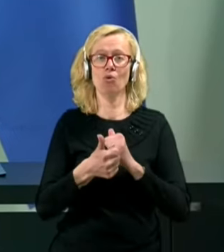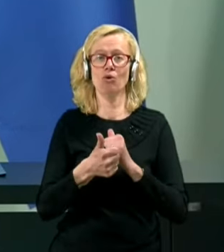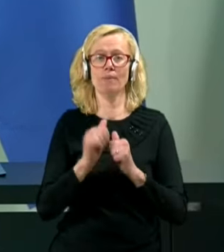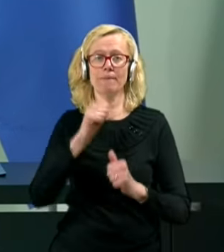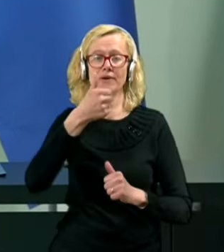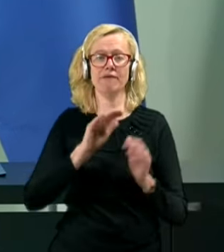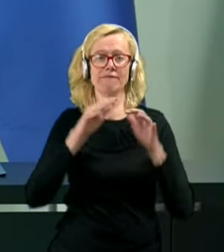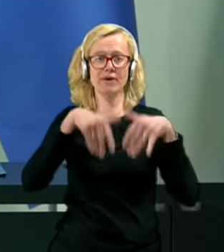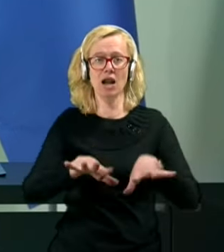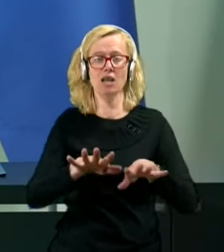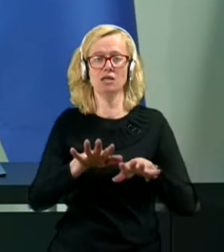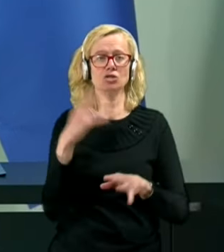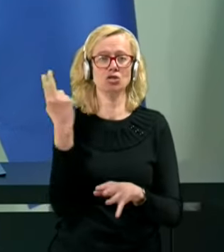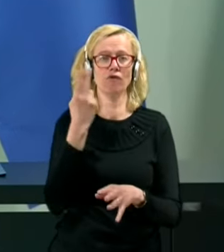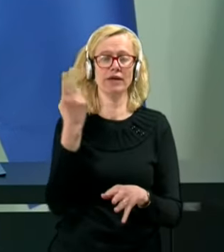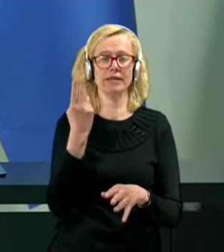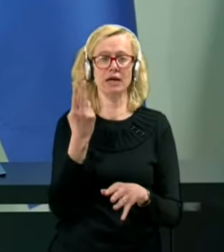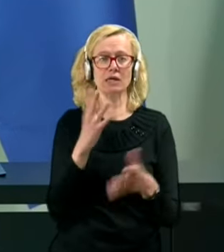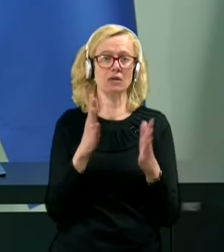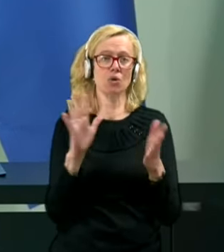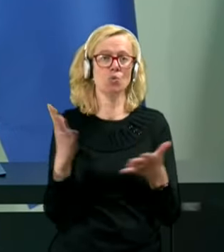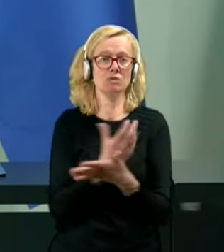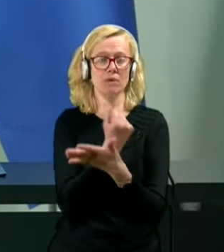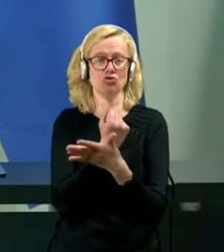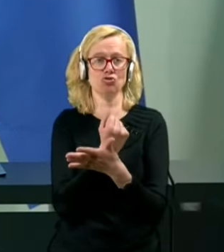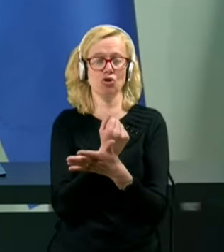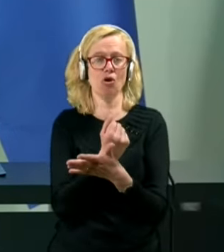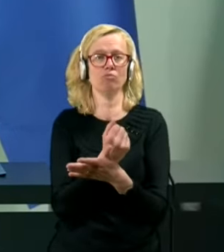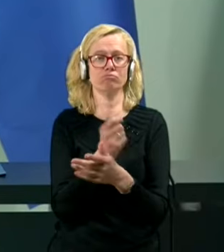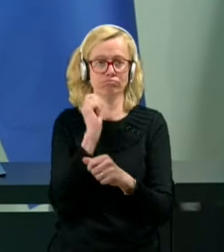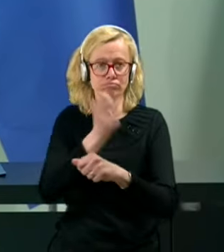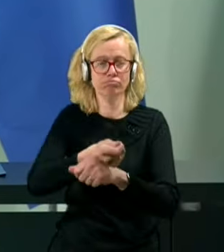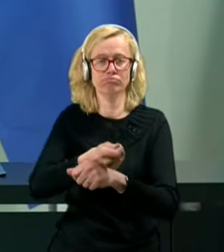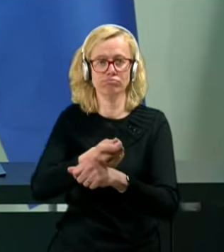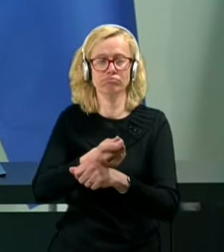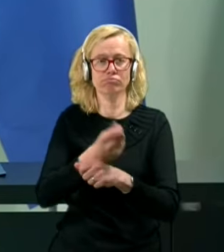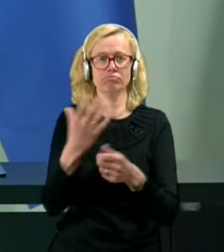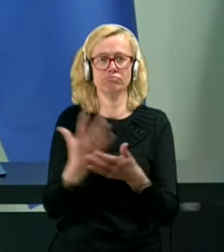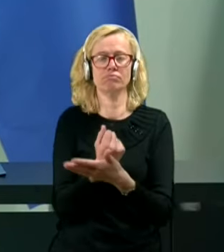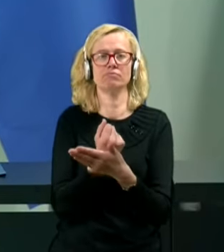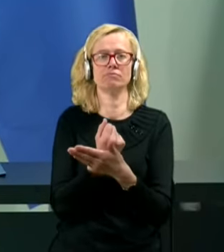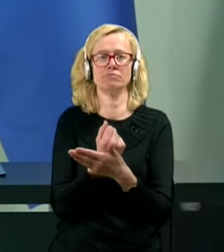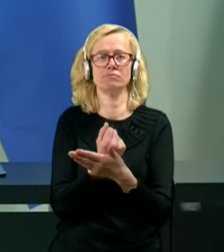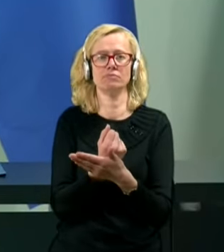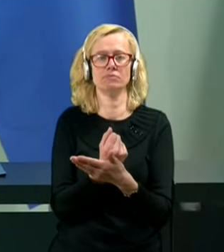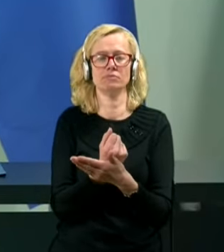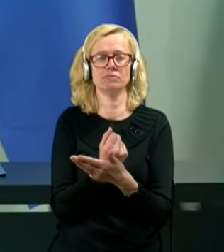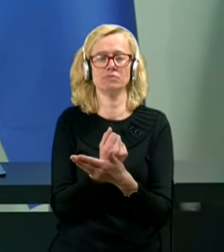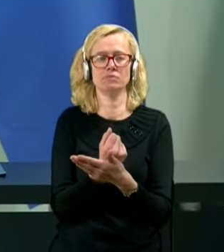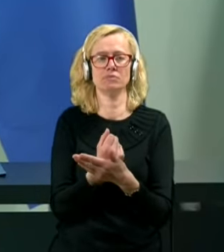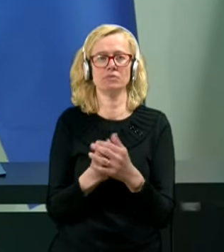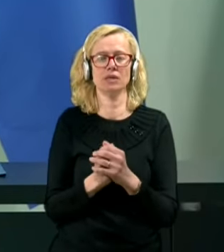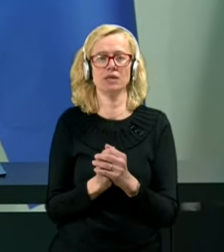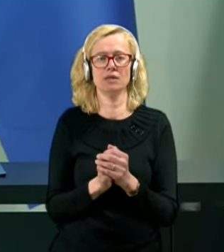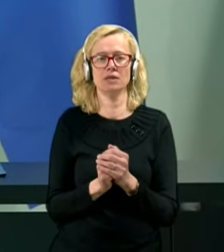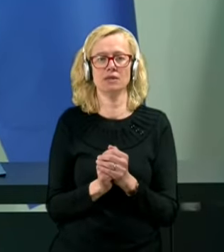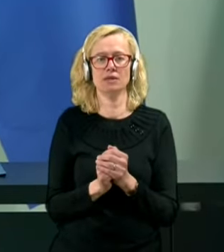valov, ki ga je Slovenija relativno uspešno prestala, ali pa pravzaprav zelo uspešno prestala.